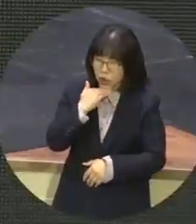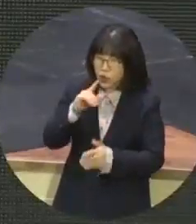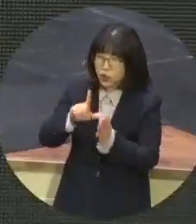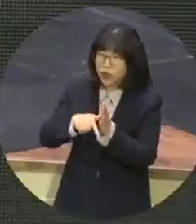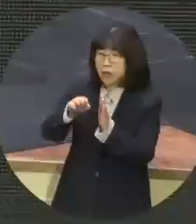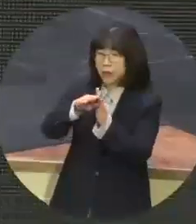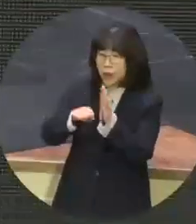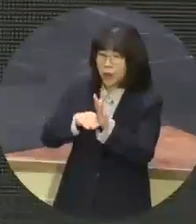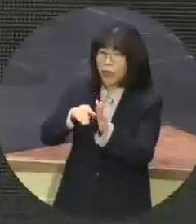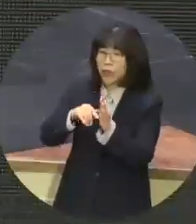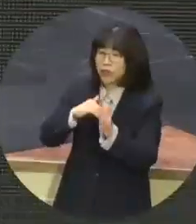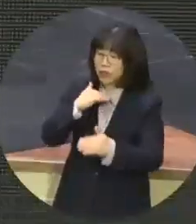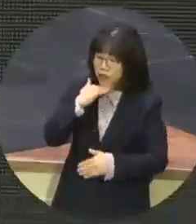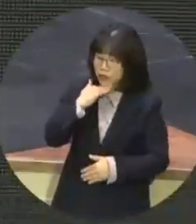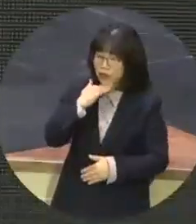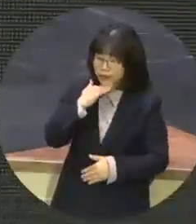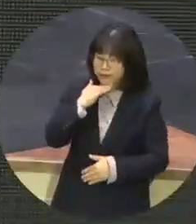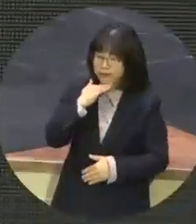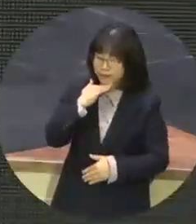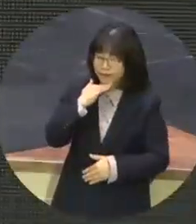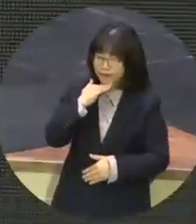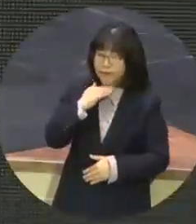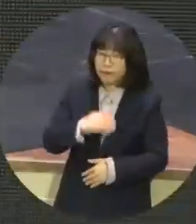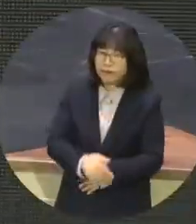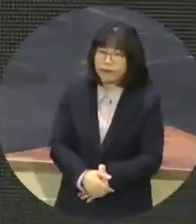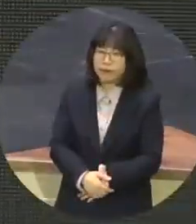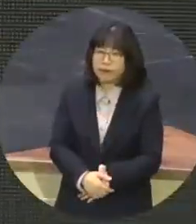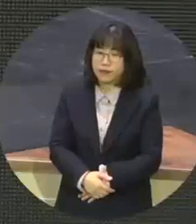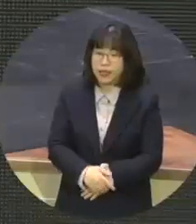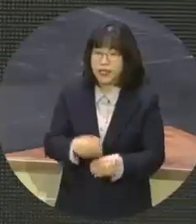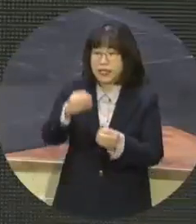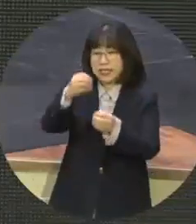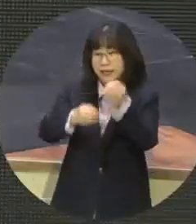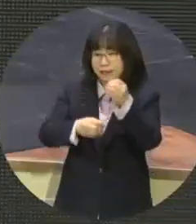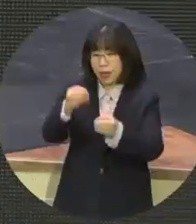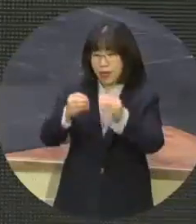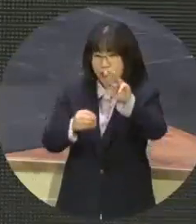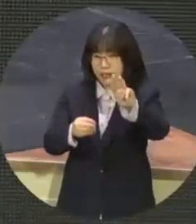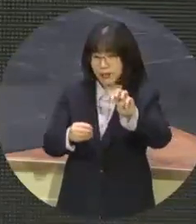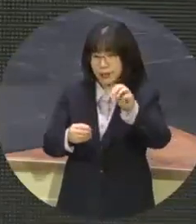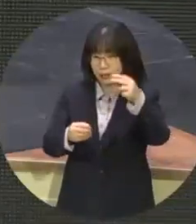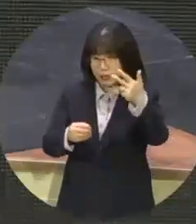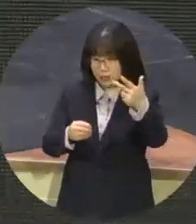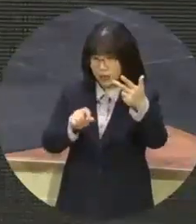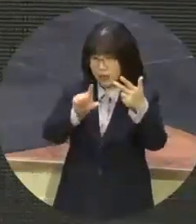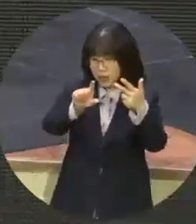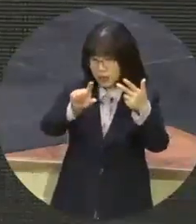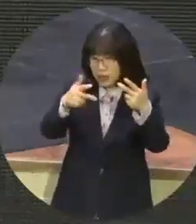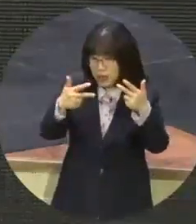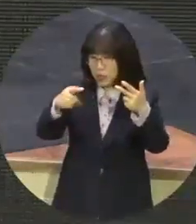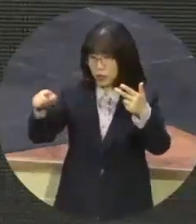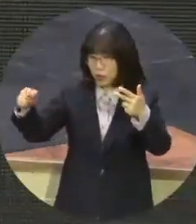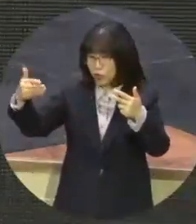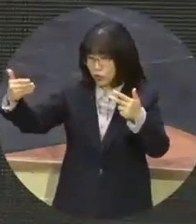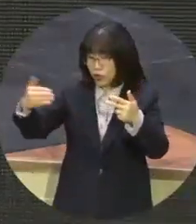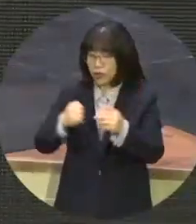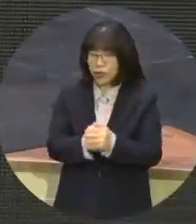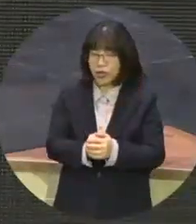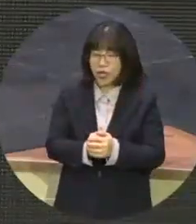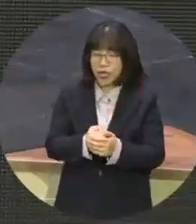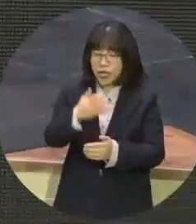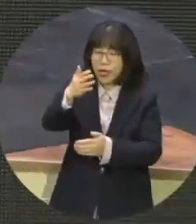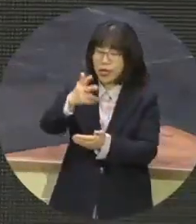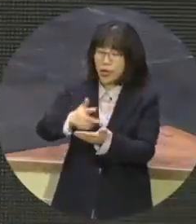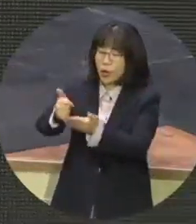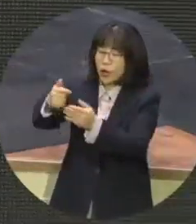하나님 앞에 시간표까지 기다리는 거예요. 10편, 37편, 7절로 9절에 보면 이렇게 말씀합니다. 여호와 앞에